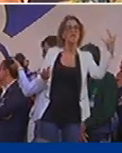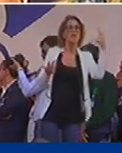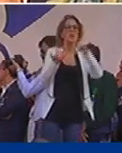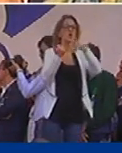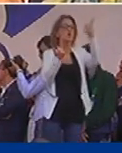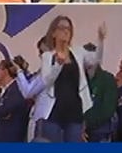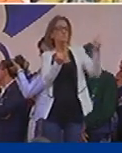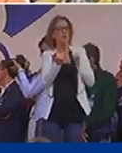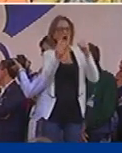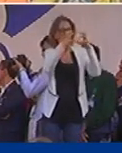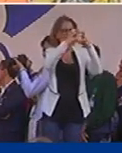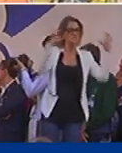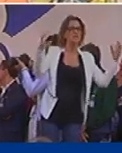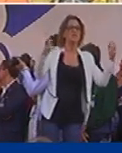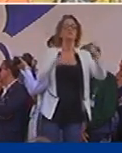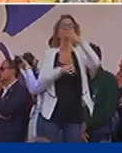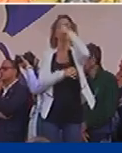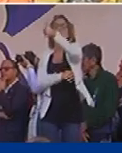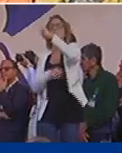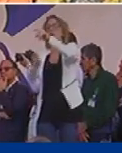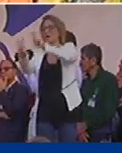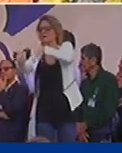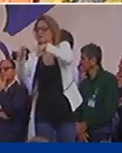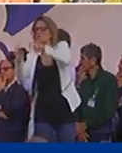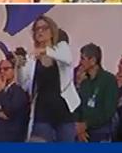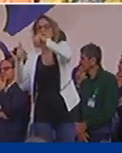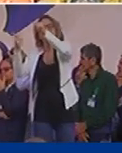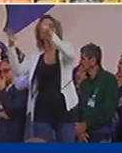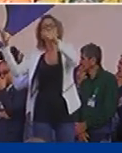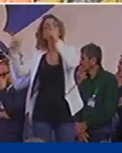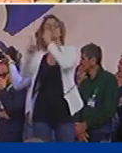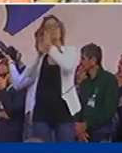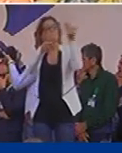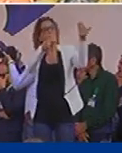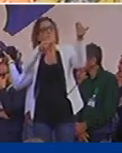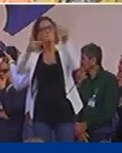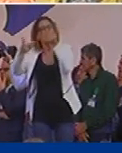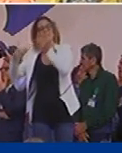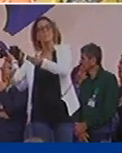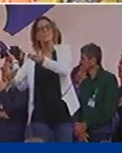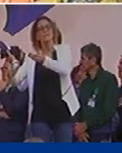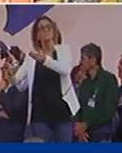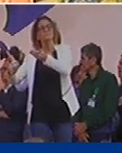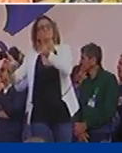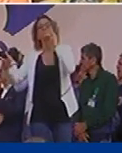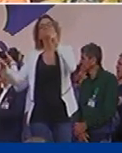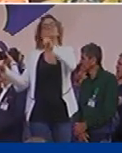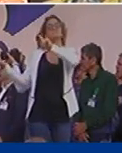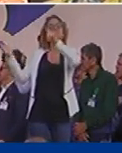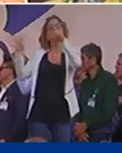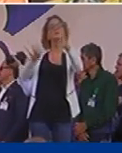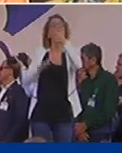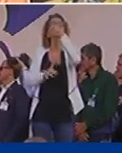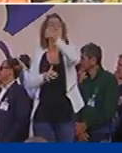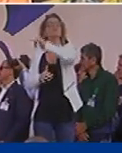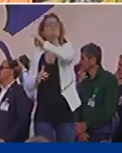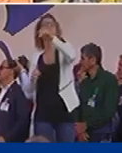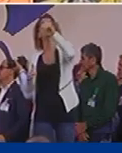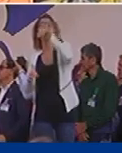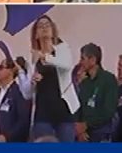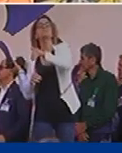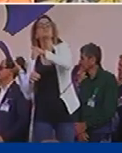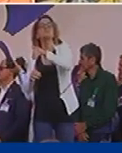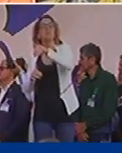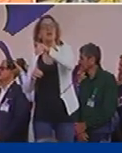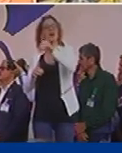caserma, un agriturismo che ospita da settimane i 150.000 clandestini a cui